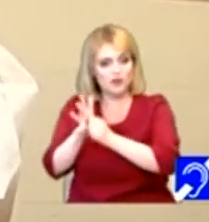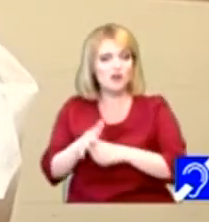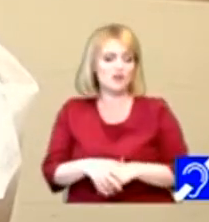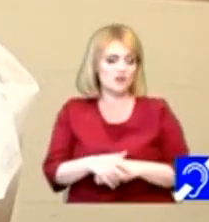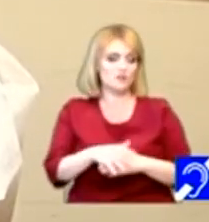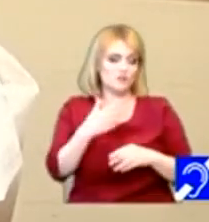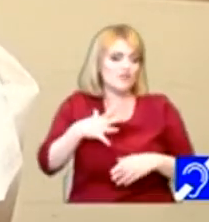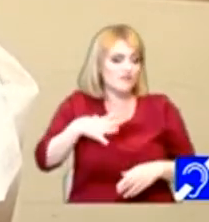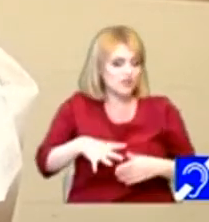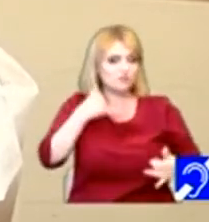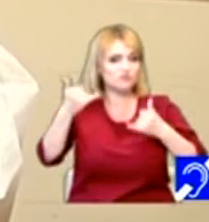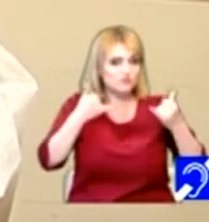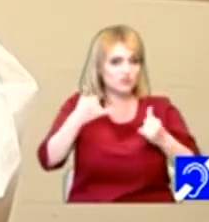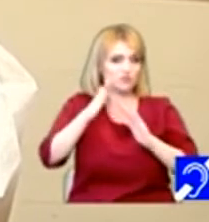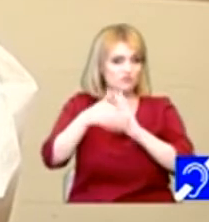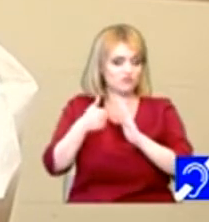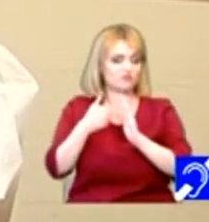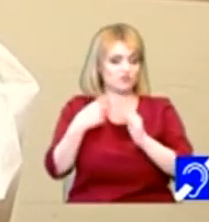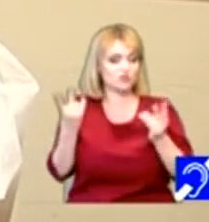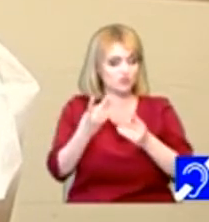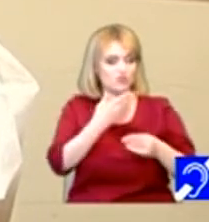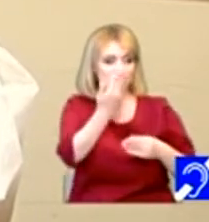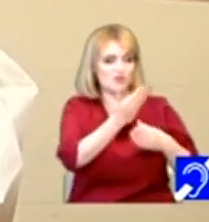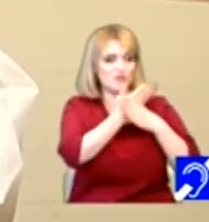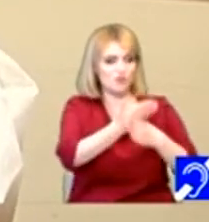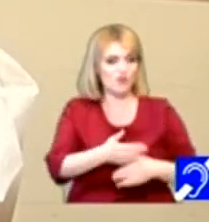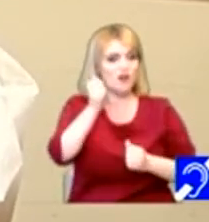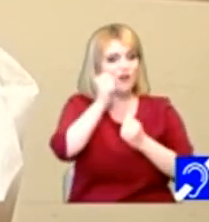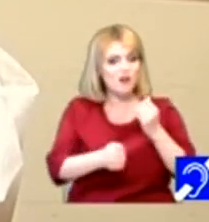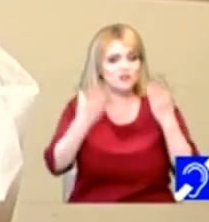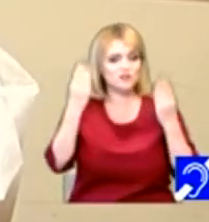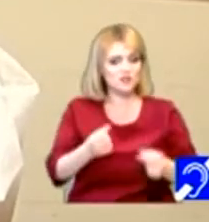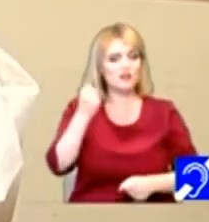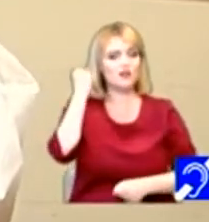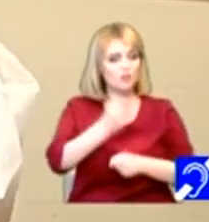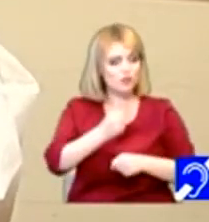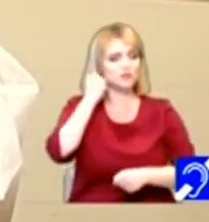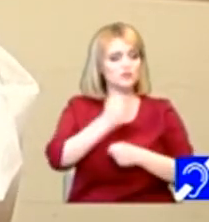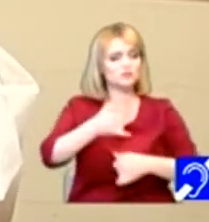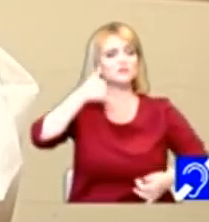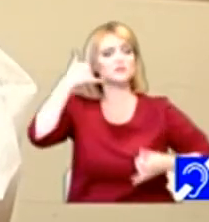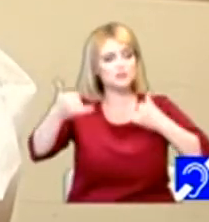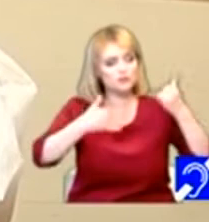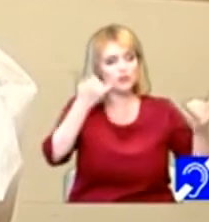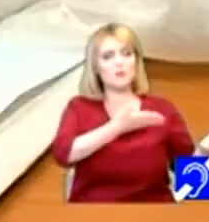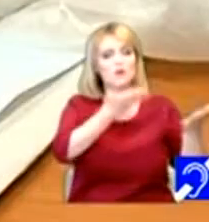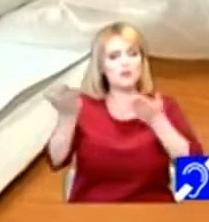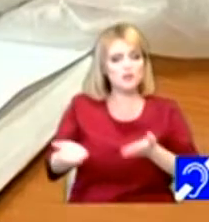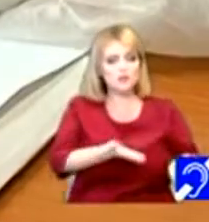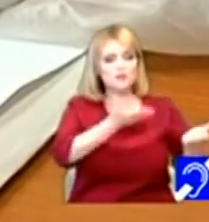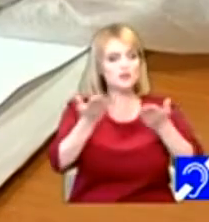în această criză de pandemie. Muncim zi de zi cu ei, sunăm, îi invităm,